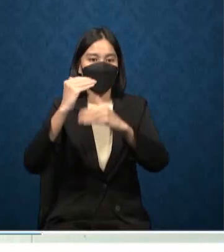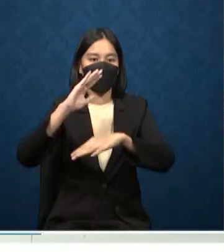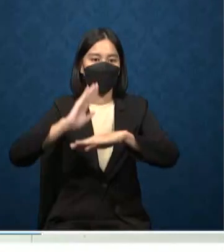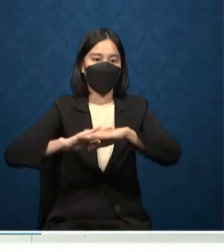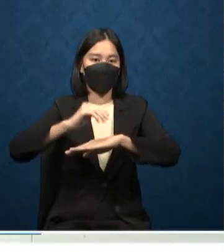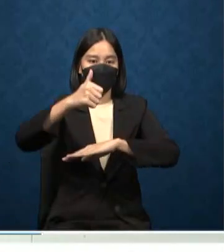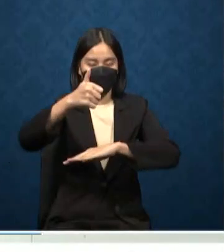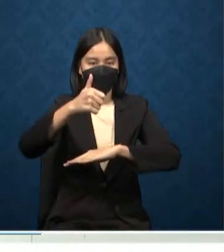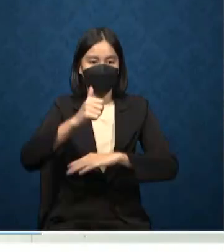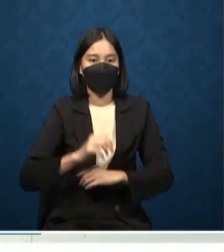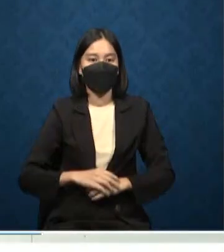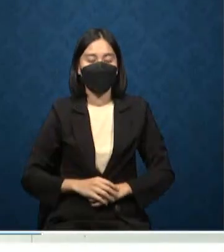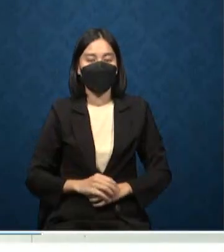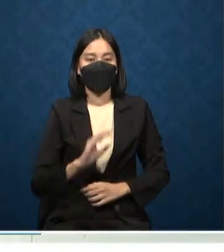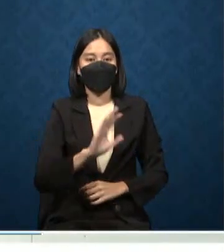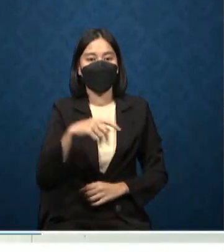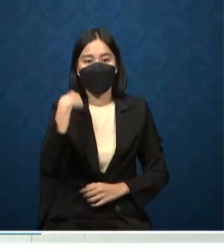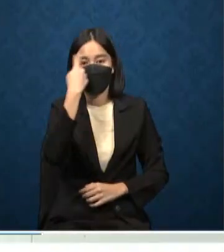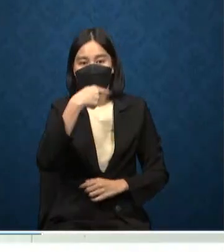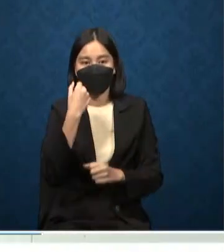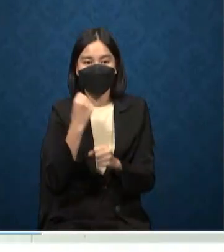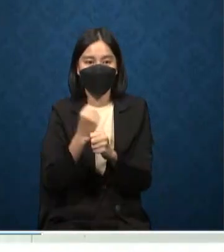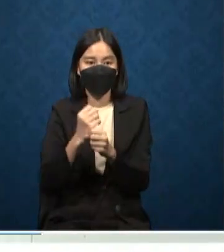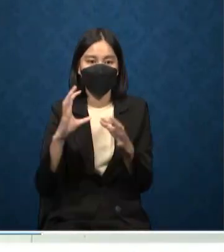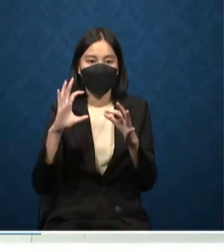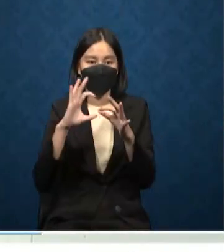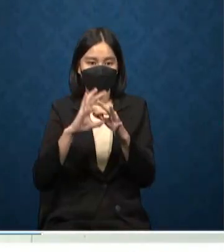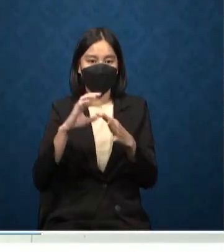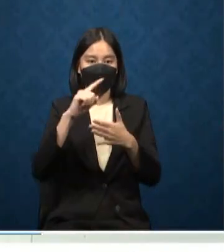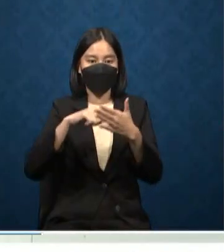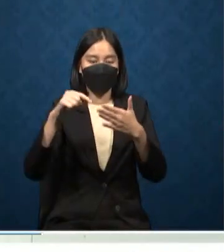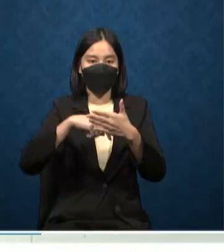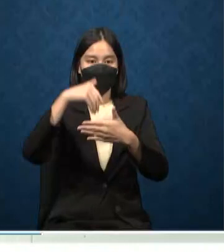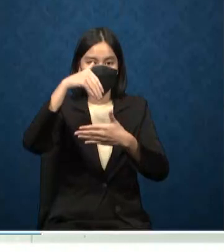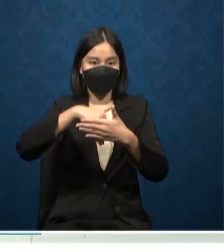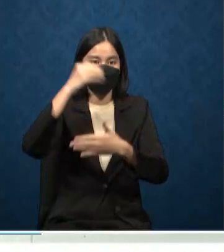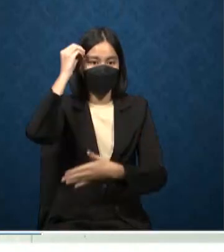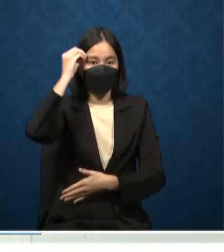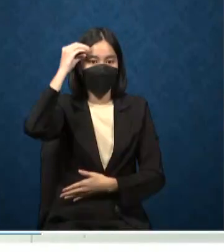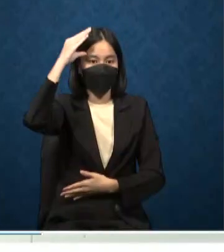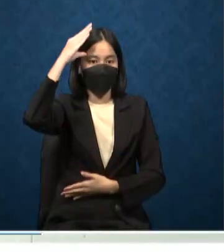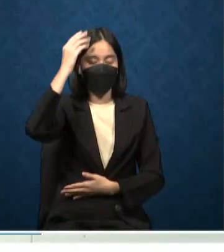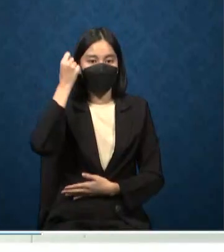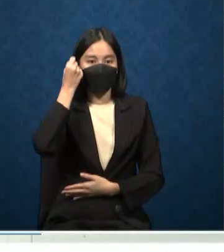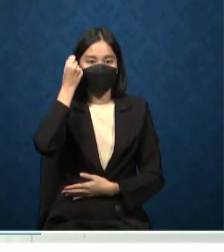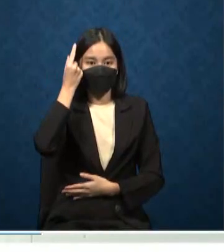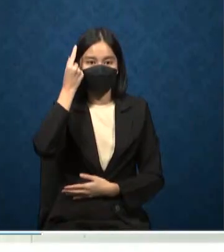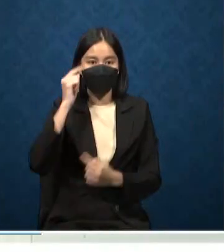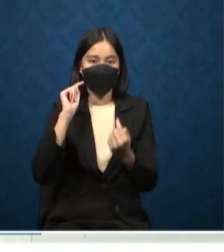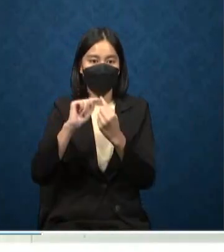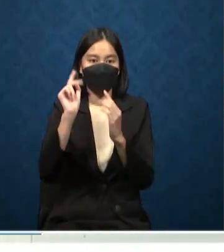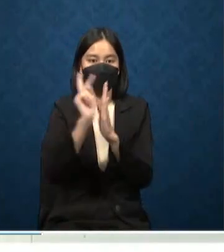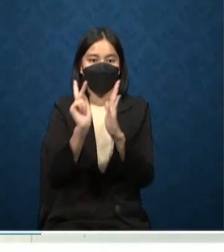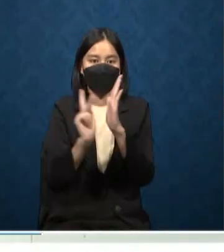ของผู้มีส่วนที่เกี่ยวข้องในการจัดการเลือกตั้งให้มีความรู้ความเข้าใจในกฎหมาย